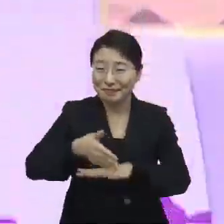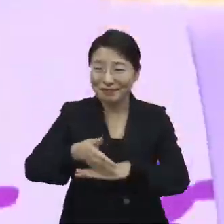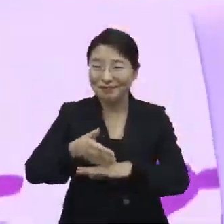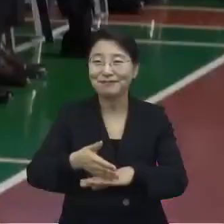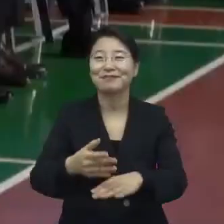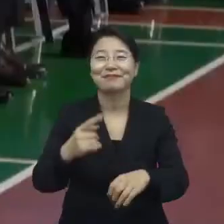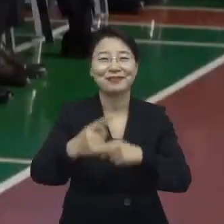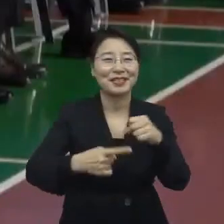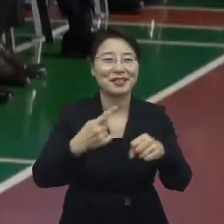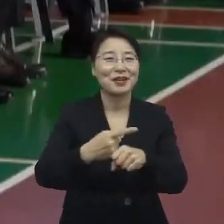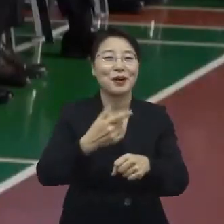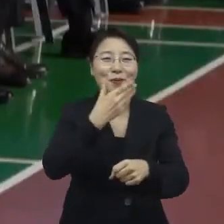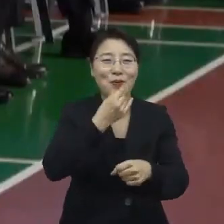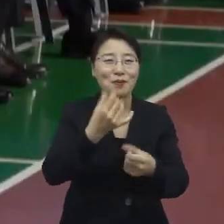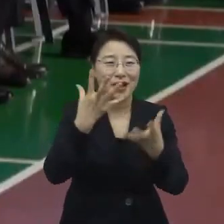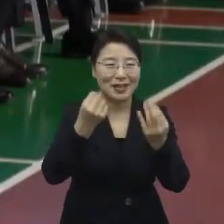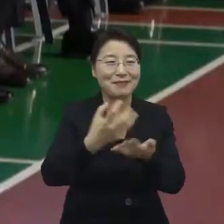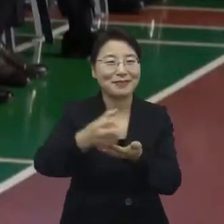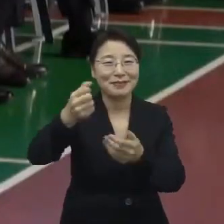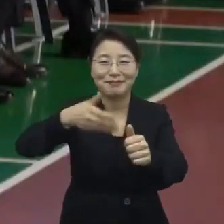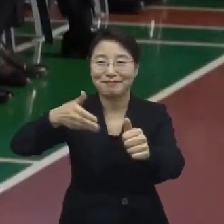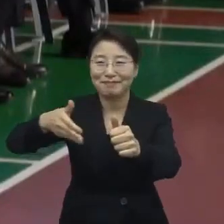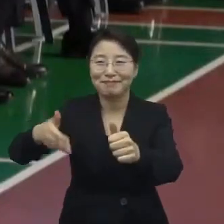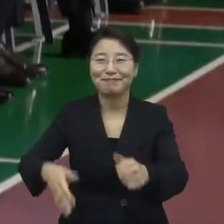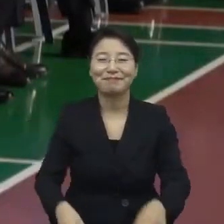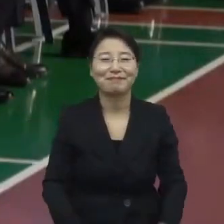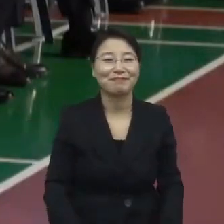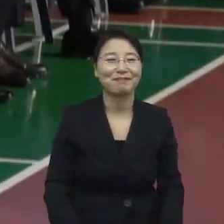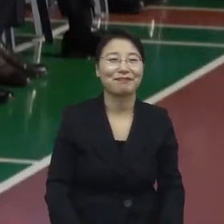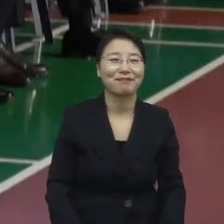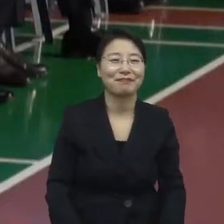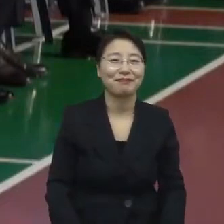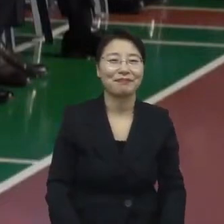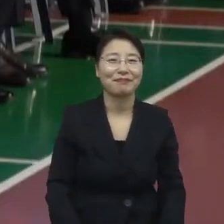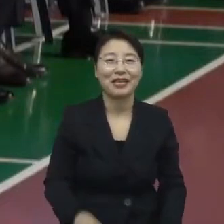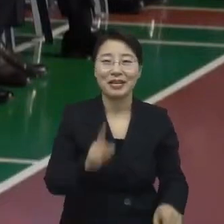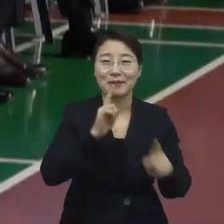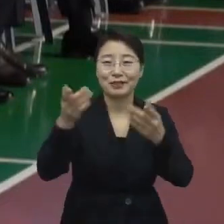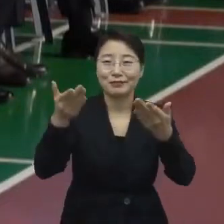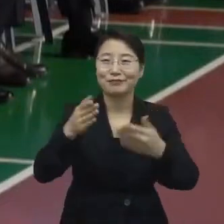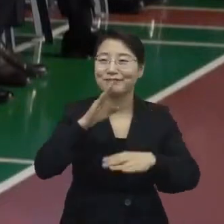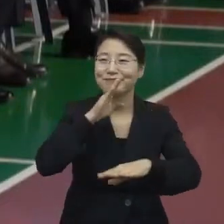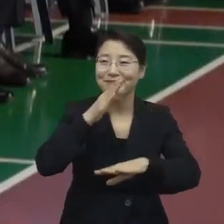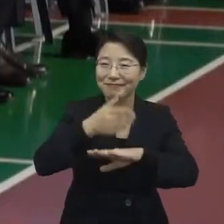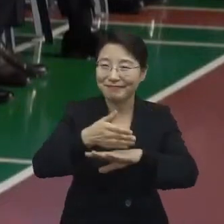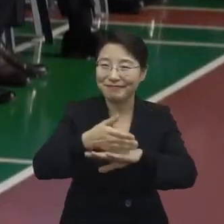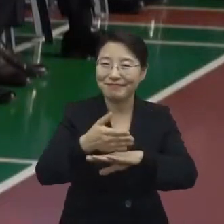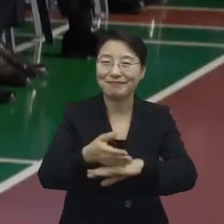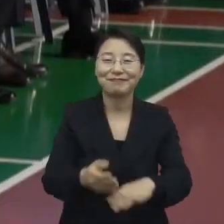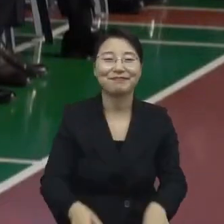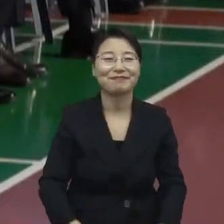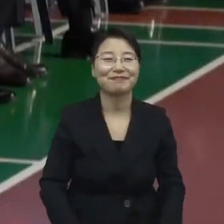새해 복 많이 받으십시오. 네, 좋은 말씀 감사드립니다.